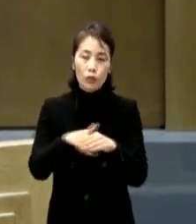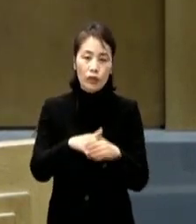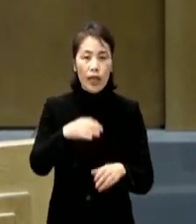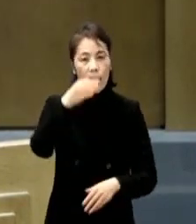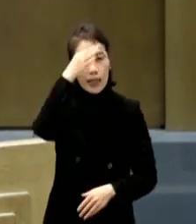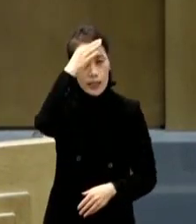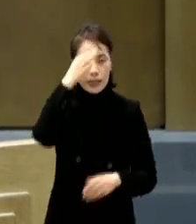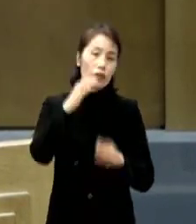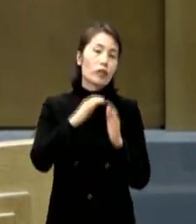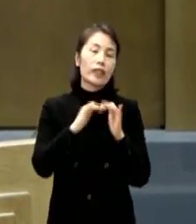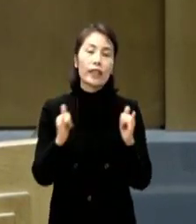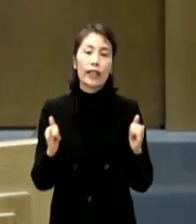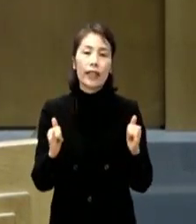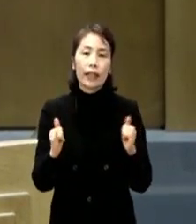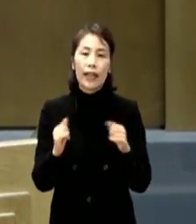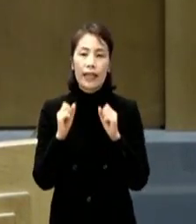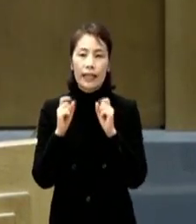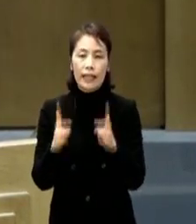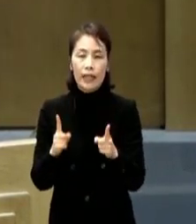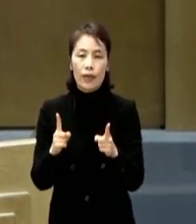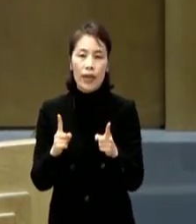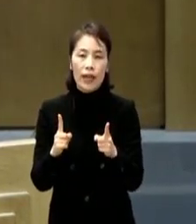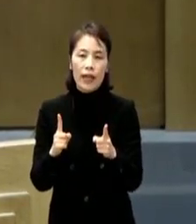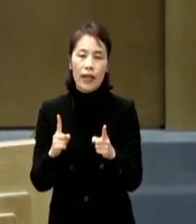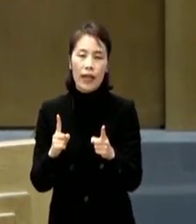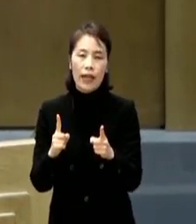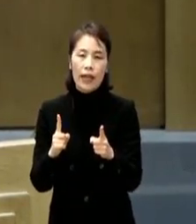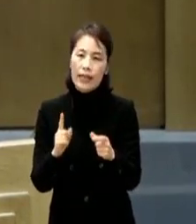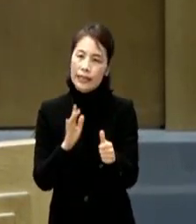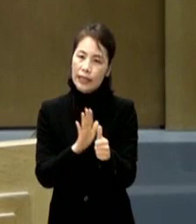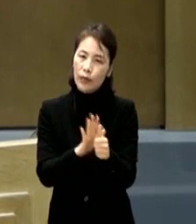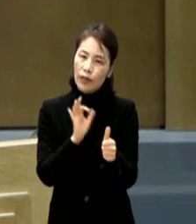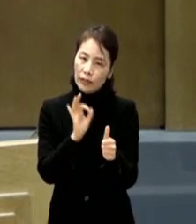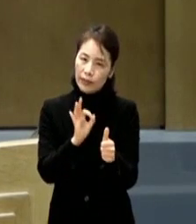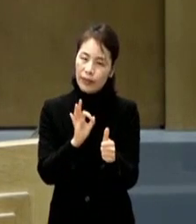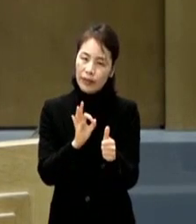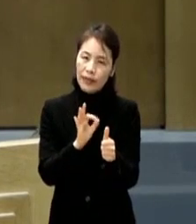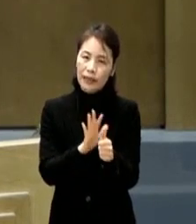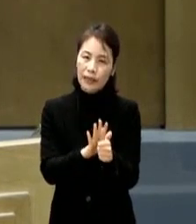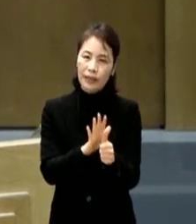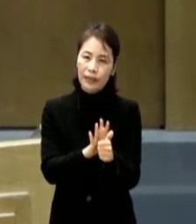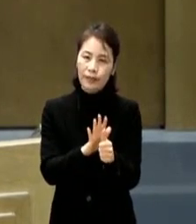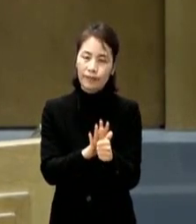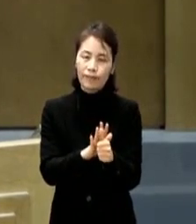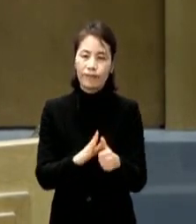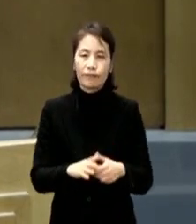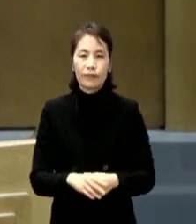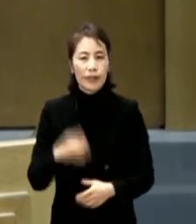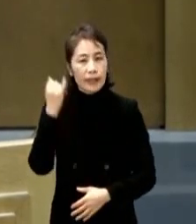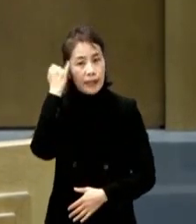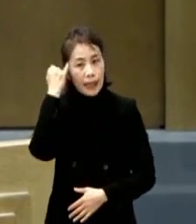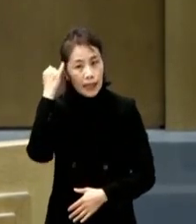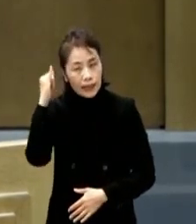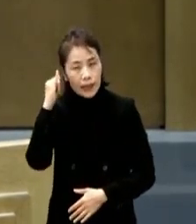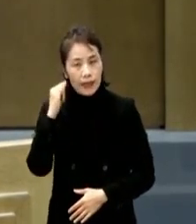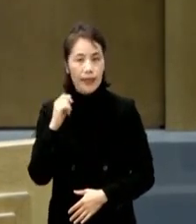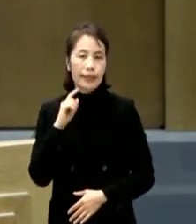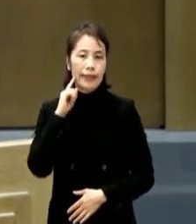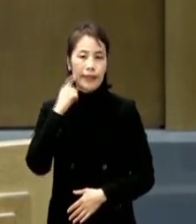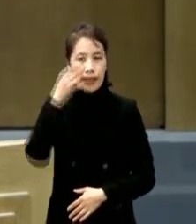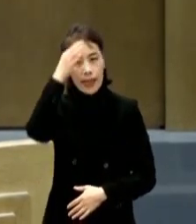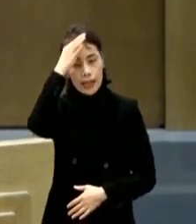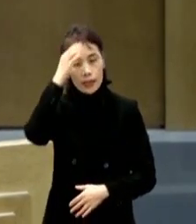문화예술인에게 예술인 기회소득이 지급되었습니다. 예술인은 기회소득을 통해 창의적인 예술활동을